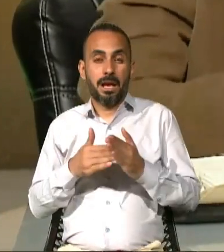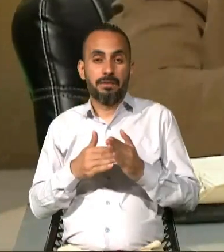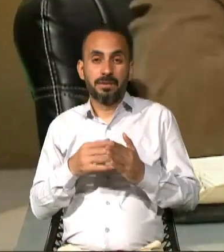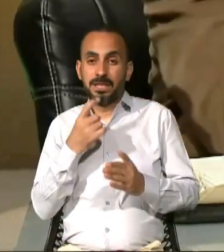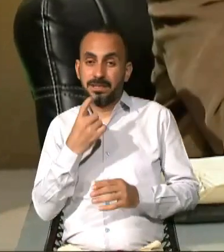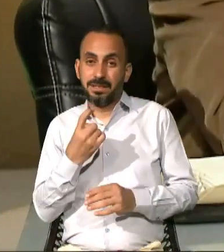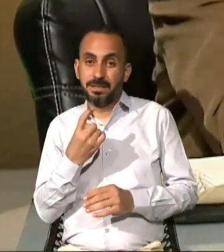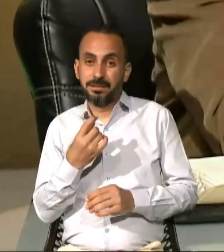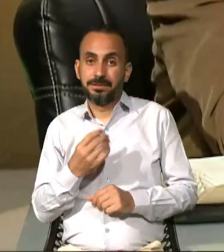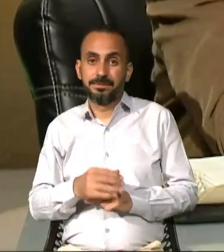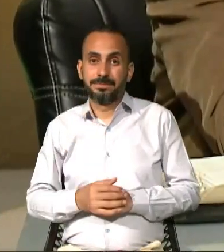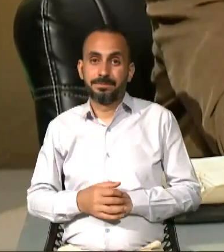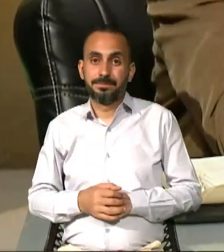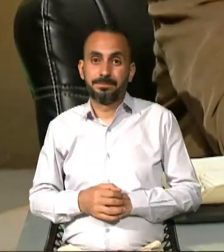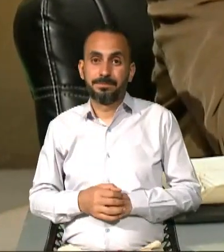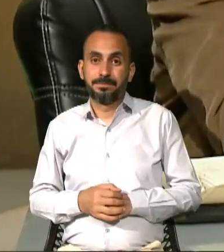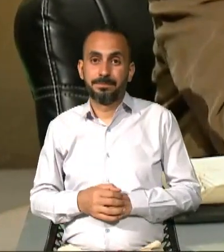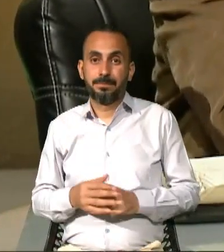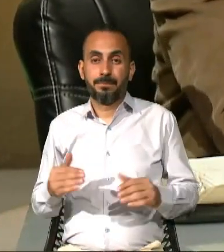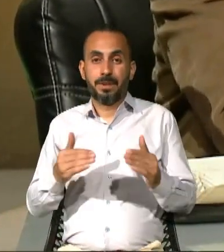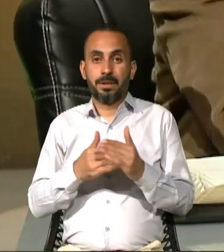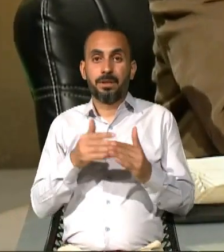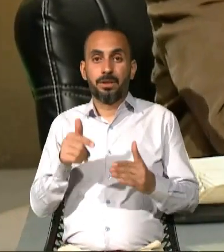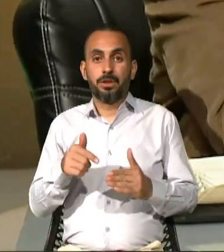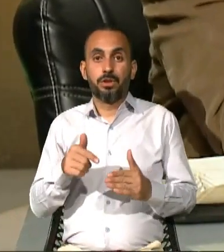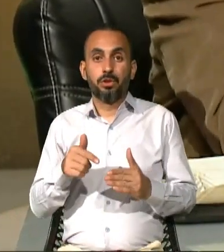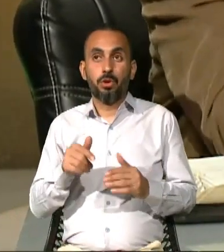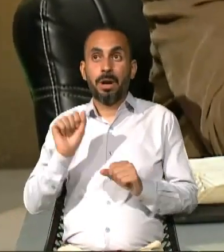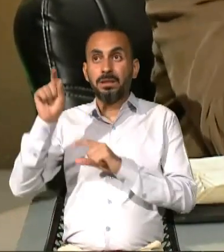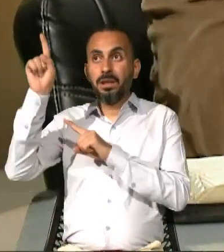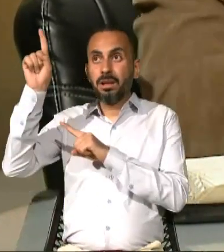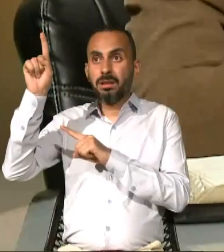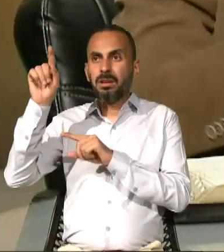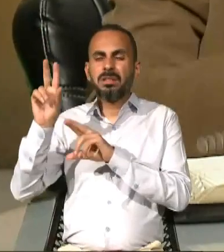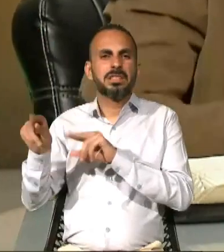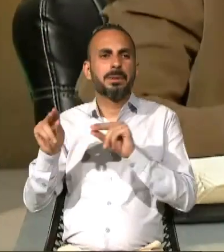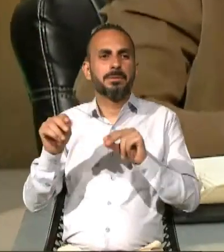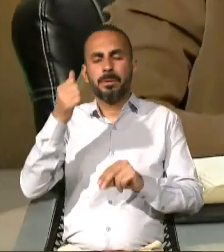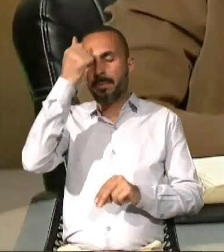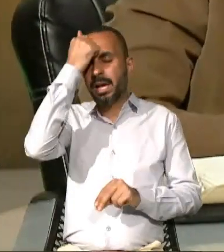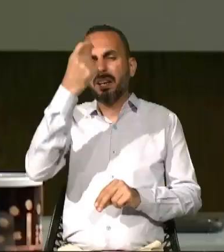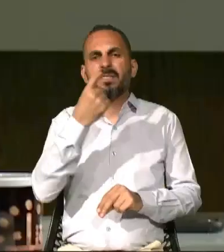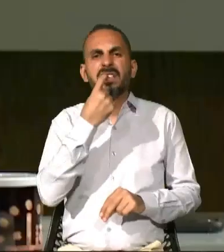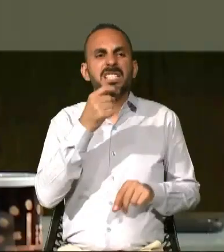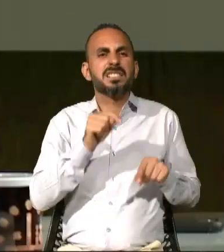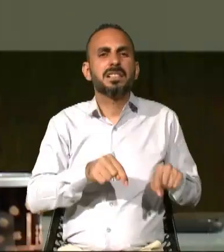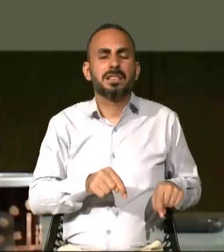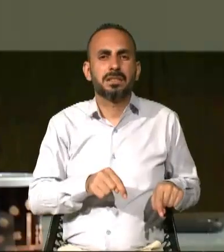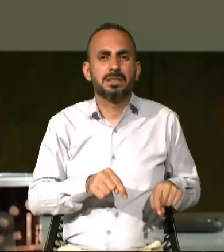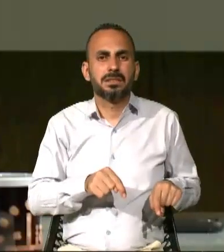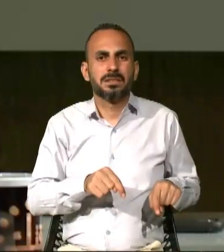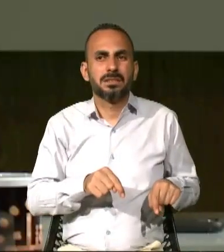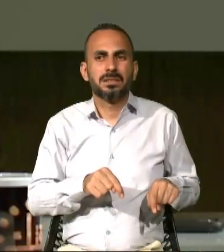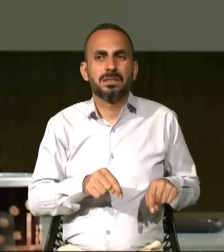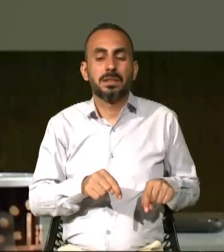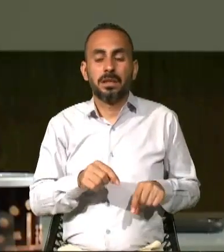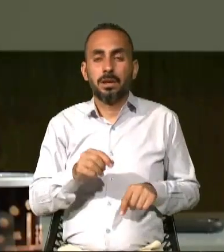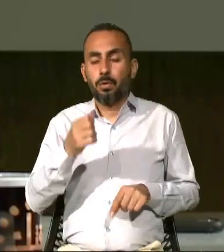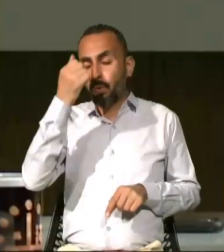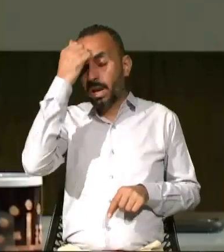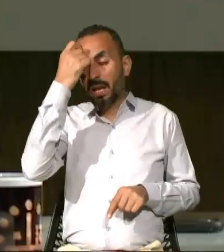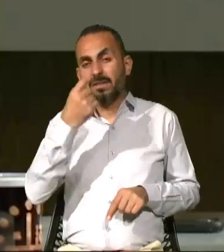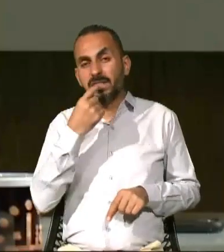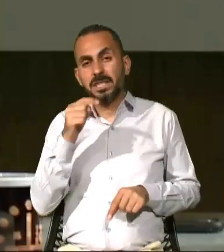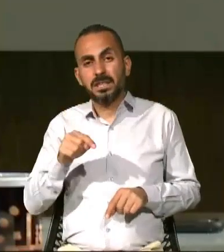امين. يوم عند الرب كألف سنه وألف سنه كمن واحد، ده اللي احنا نعرفه. حلو قوي